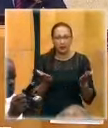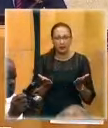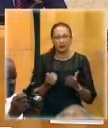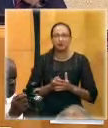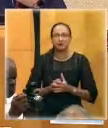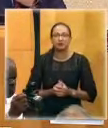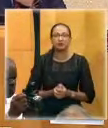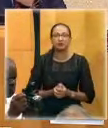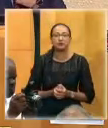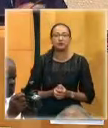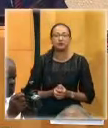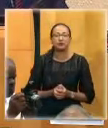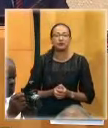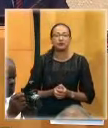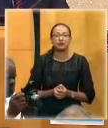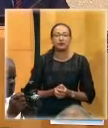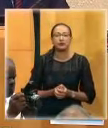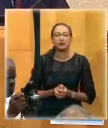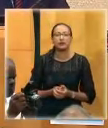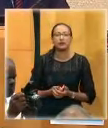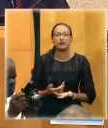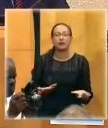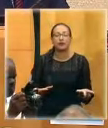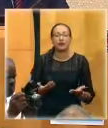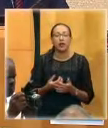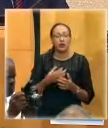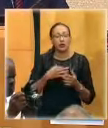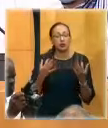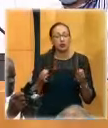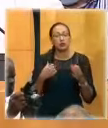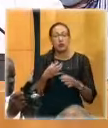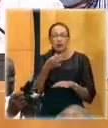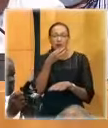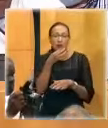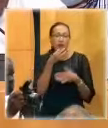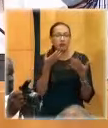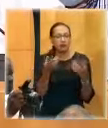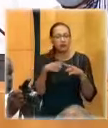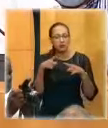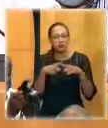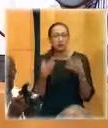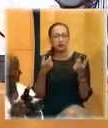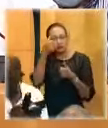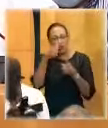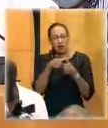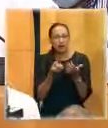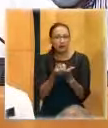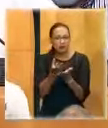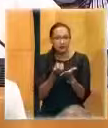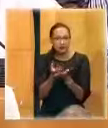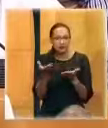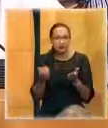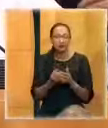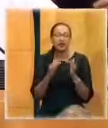donc au titre de la loi qui vous a été rappelée, et précisément, si j'ai bonne mémoire, le